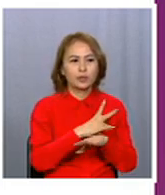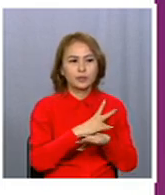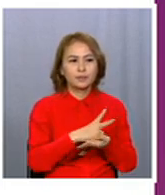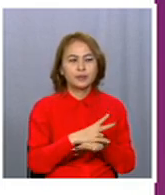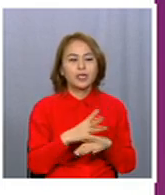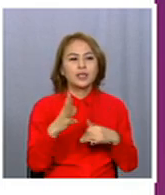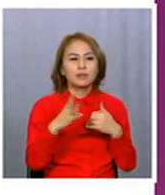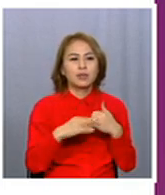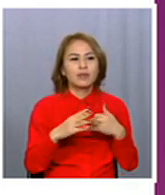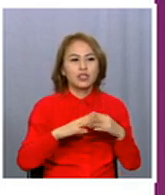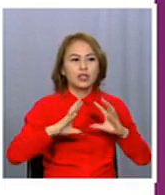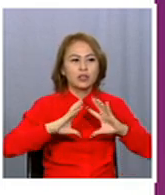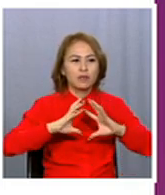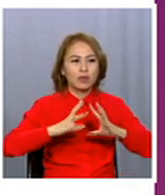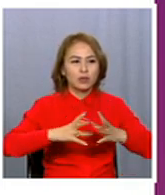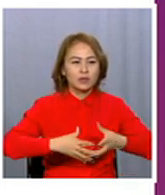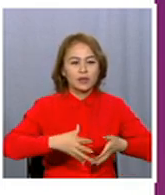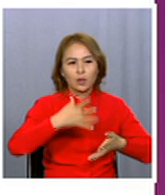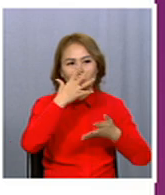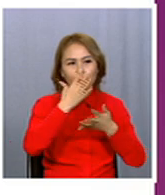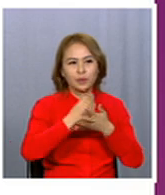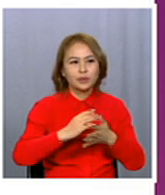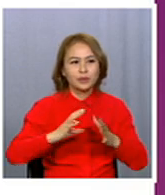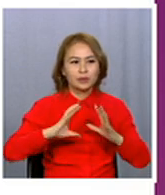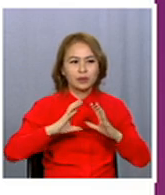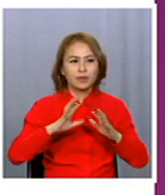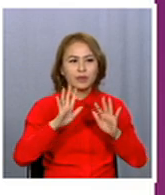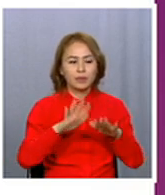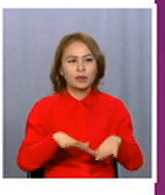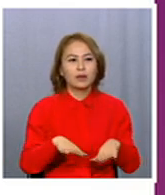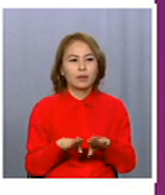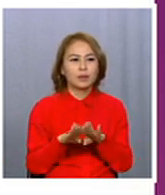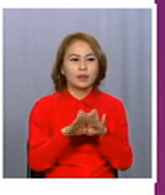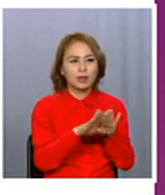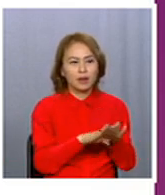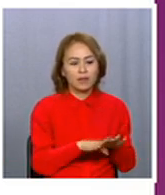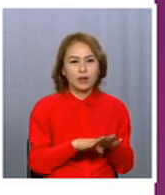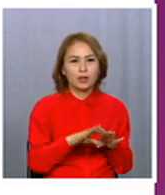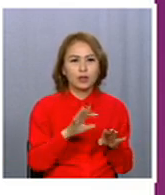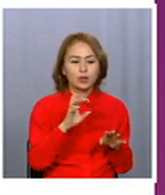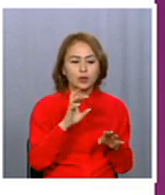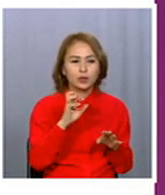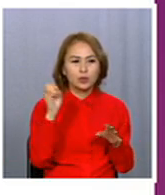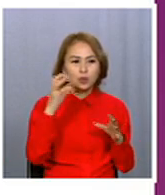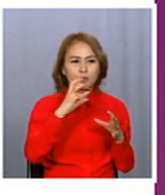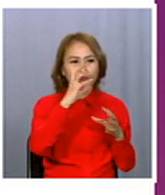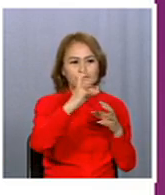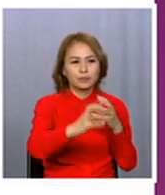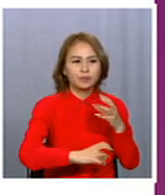ночь. Земля вращается вокруг своей оси, одновременно облетая вокруг